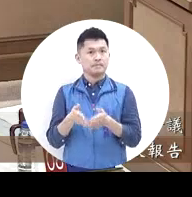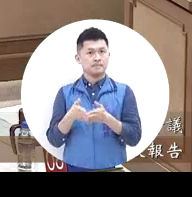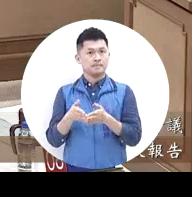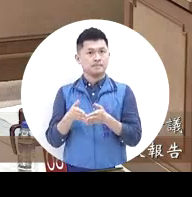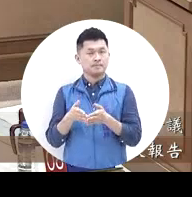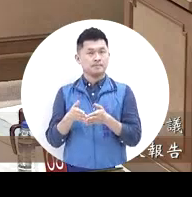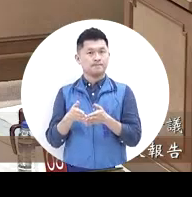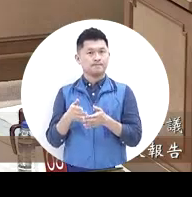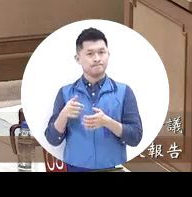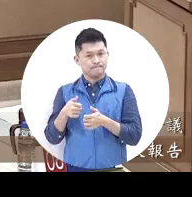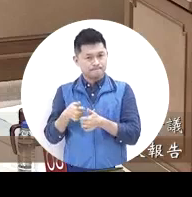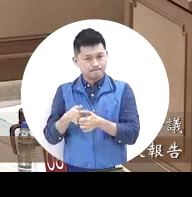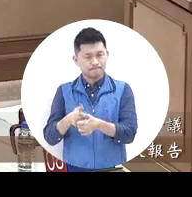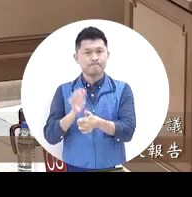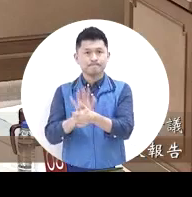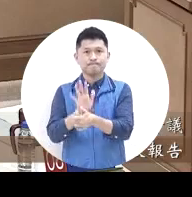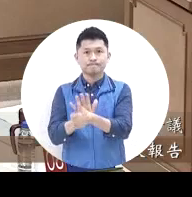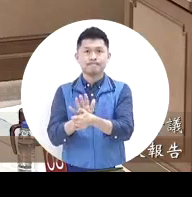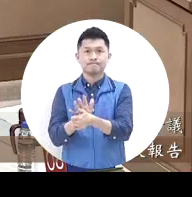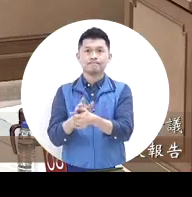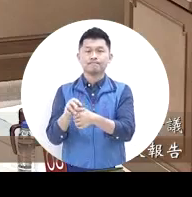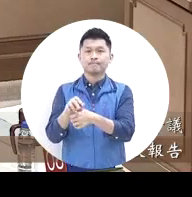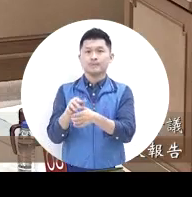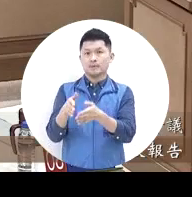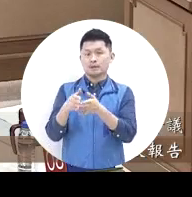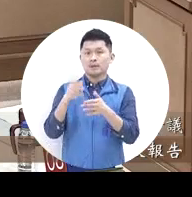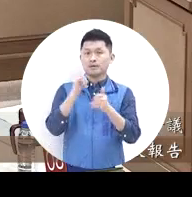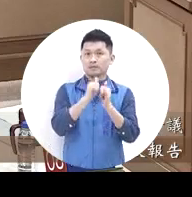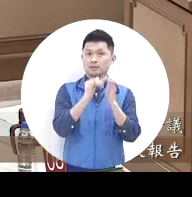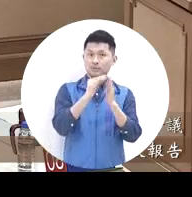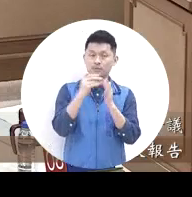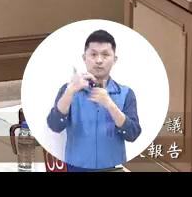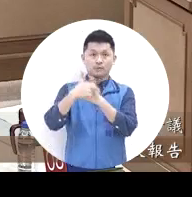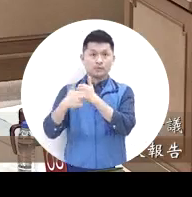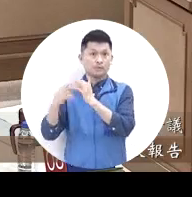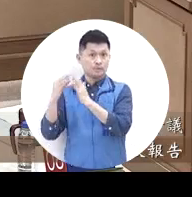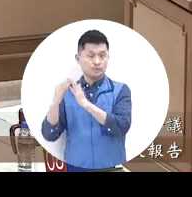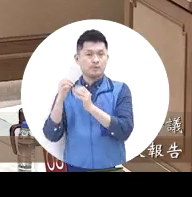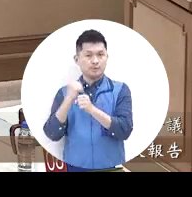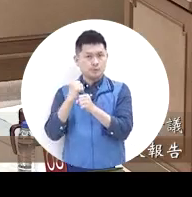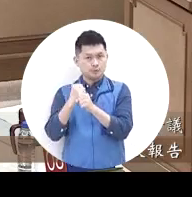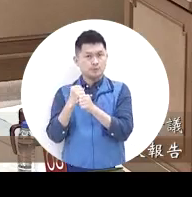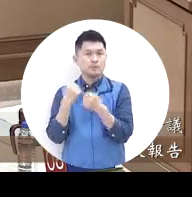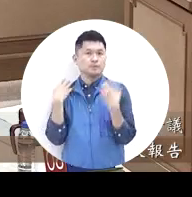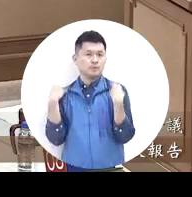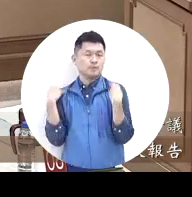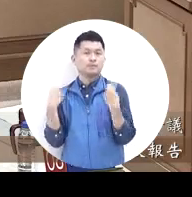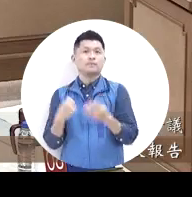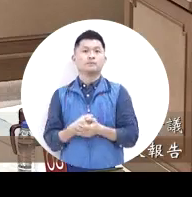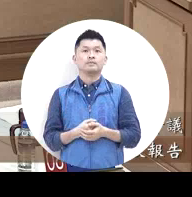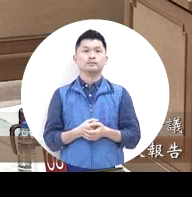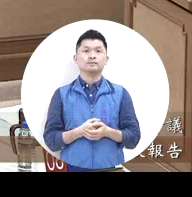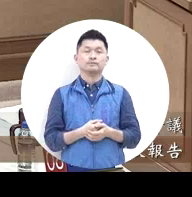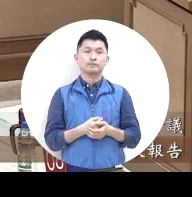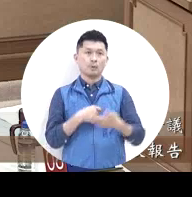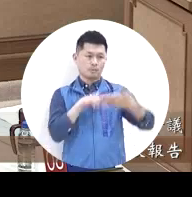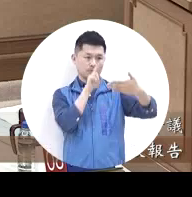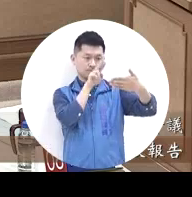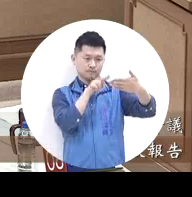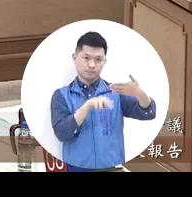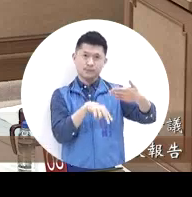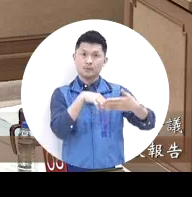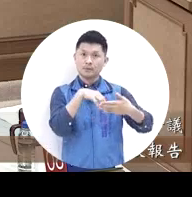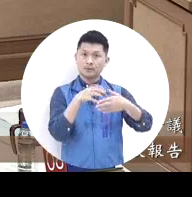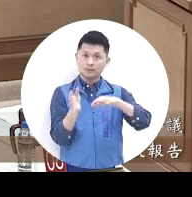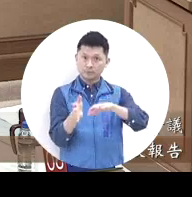后续的这个协助辅导的机制，社会局、卫生局都有在做。所以我看了里面的内容以外呢，